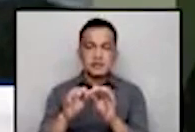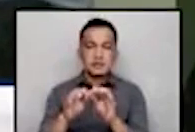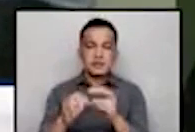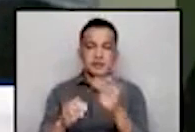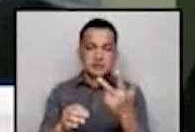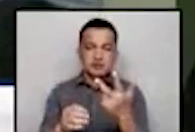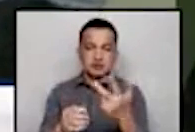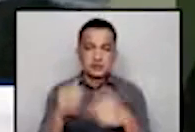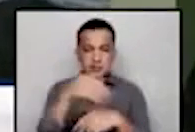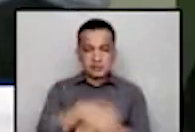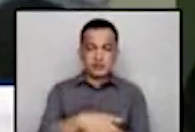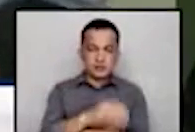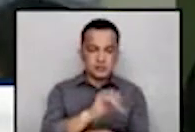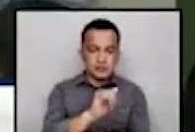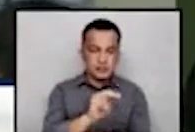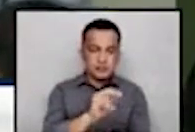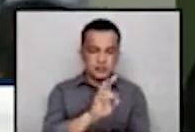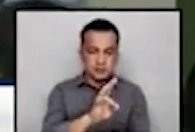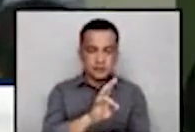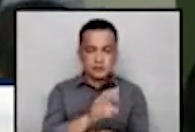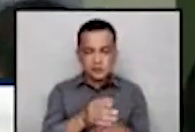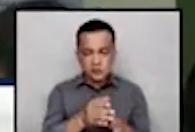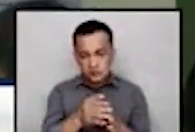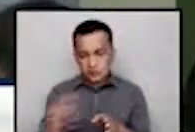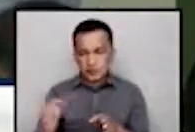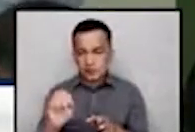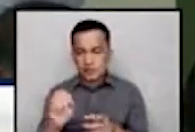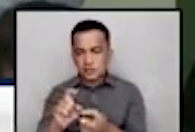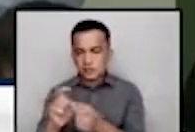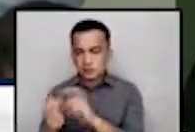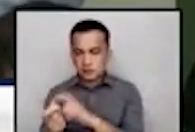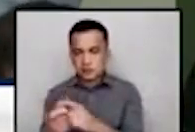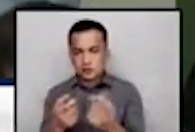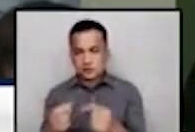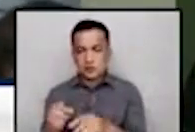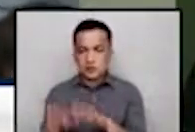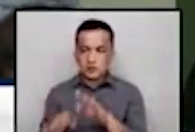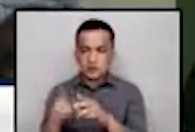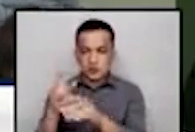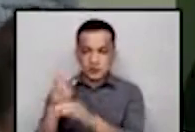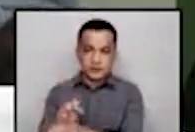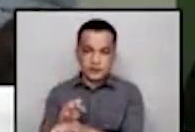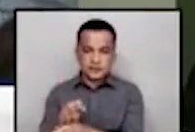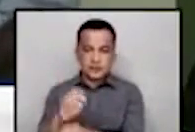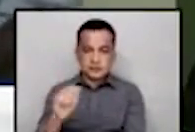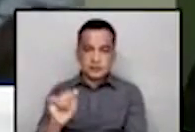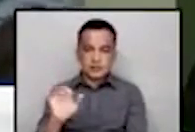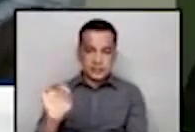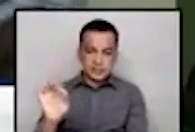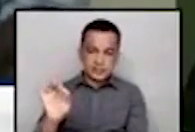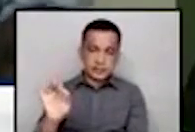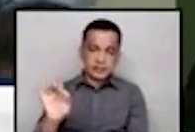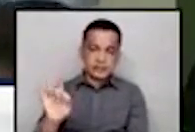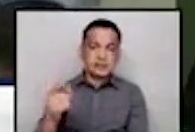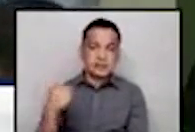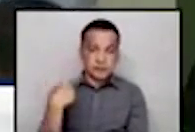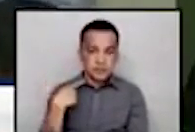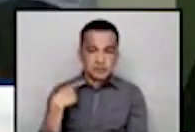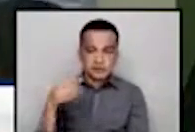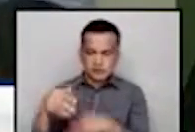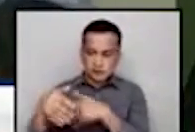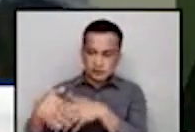mula January 7. Dahil walang traslasyon ay magsasagawa ng Walk of Faith sa January 8, kung saan magkakaroon ng prosesyon mula sa